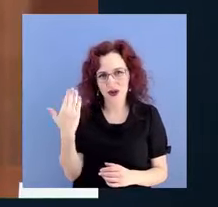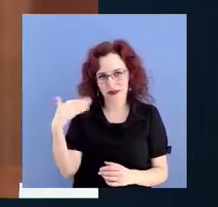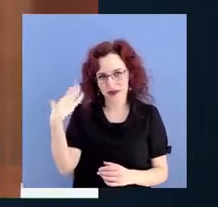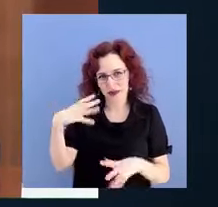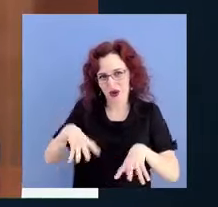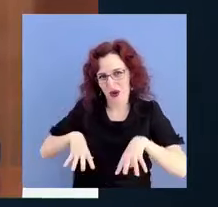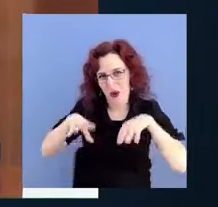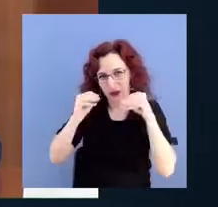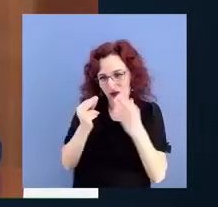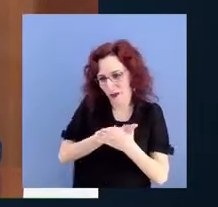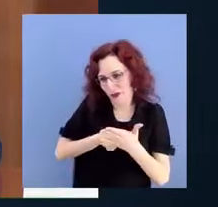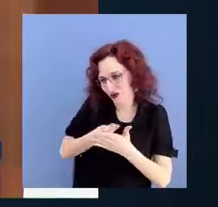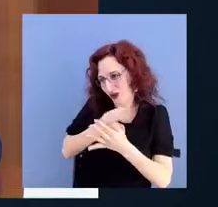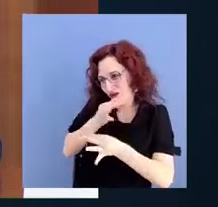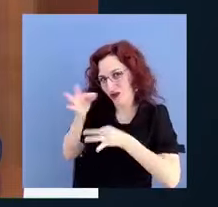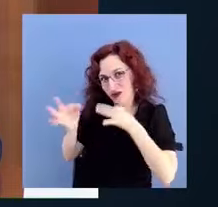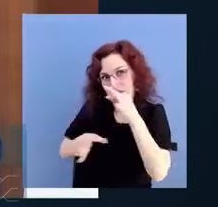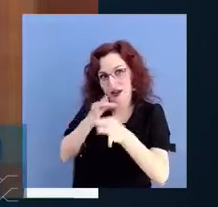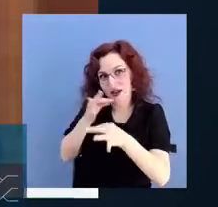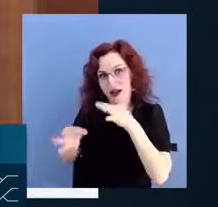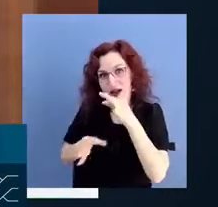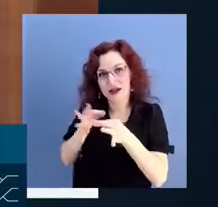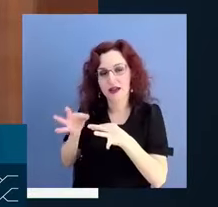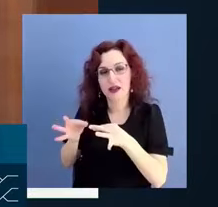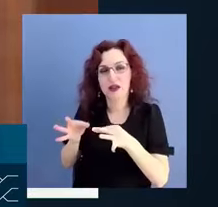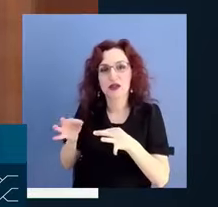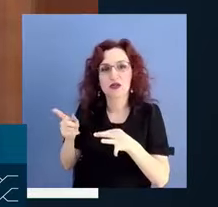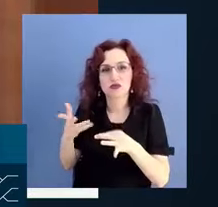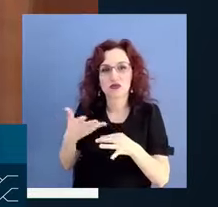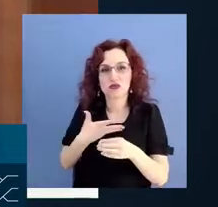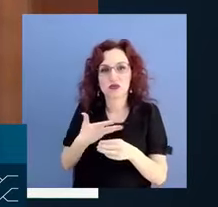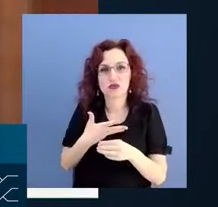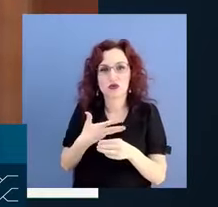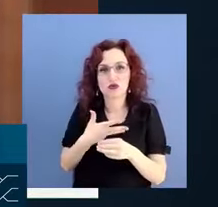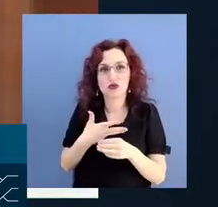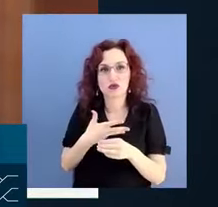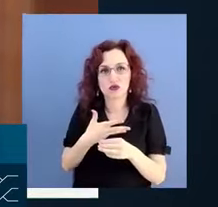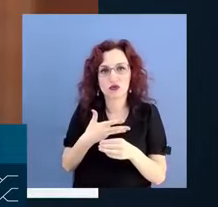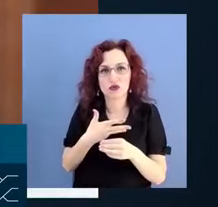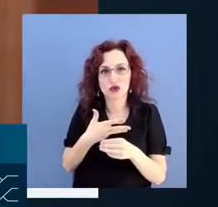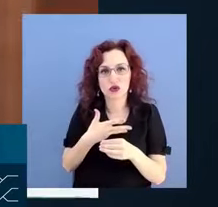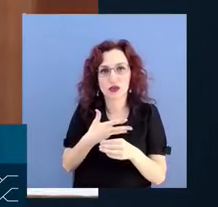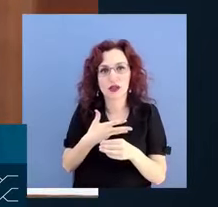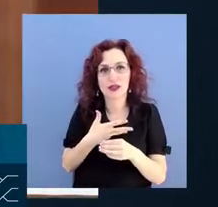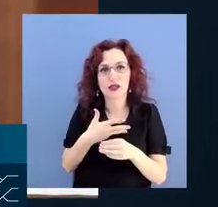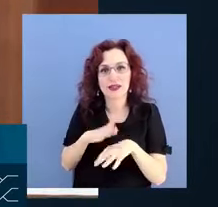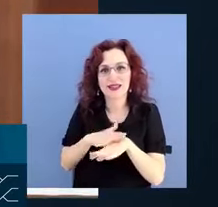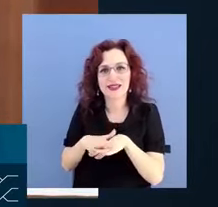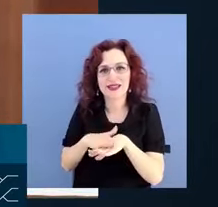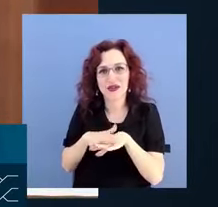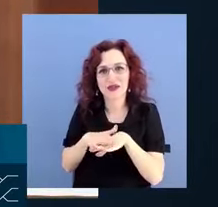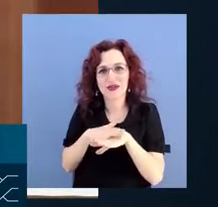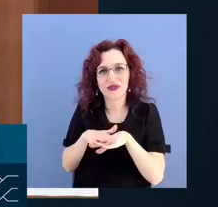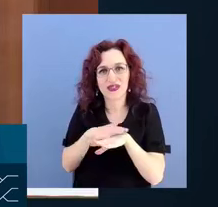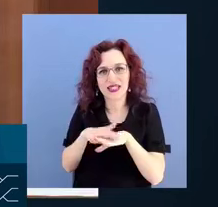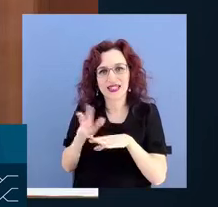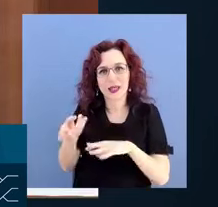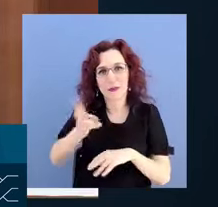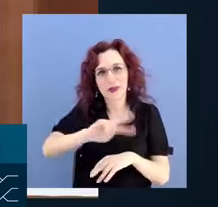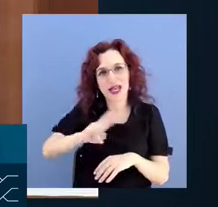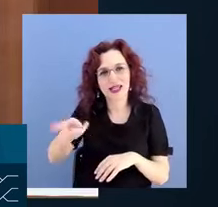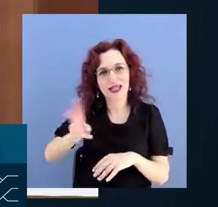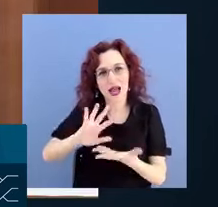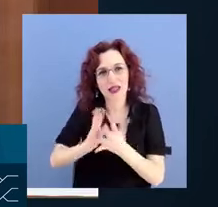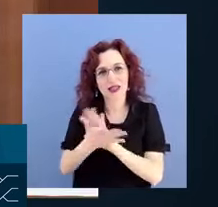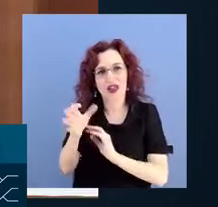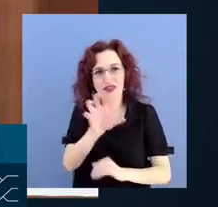questo progetto diciamo di regionalizzazione del dei servizi dell'ente bilaterale quindi